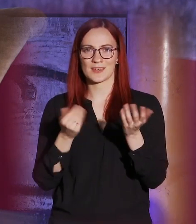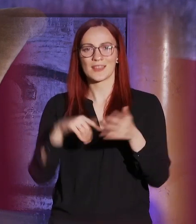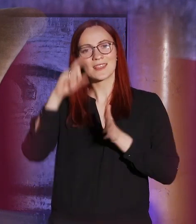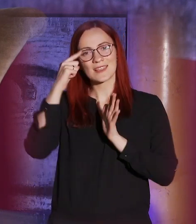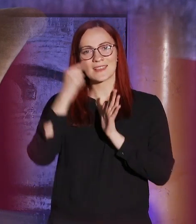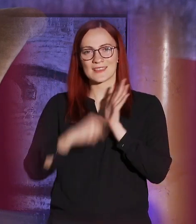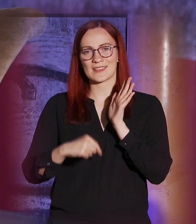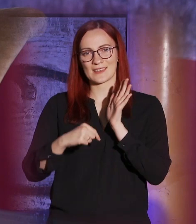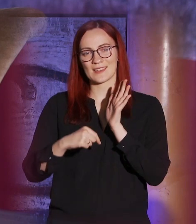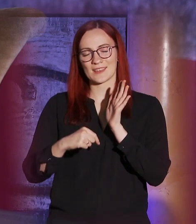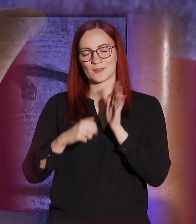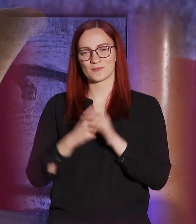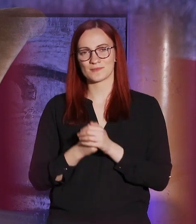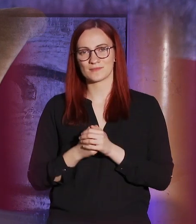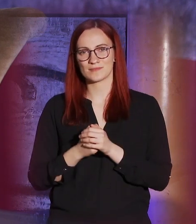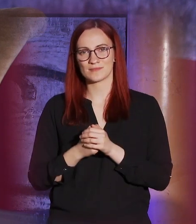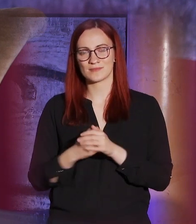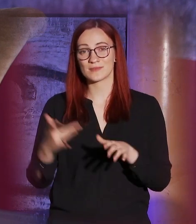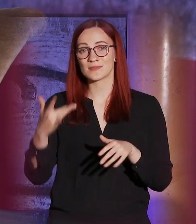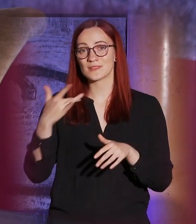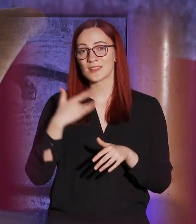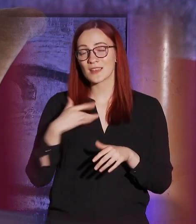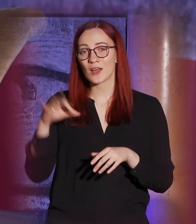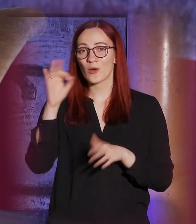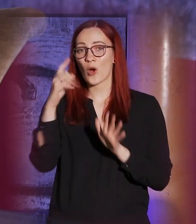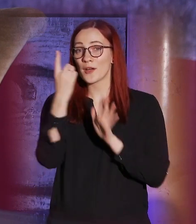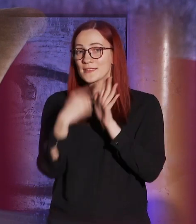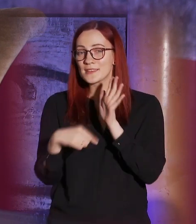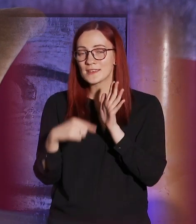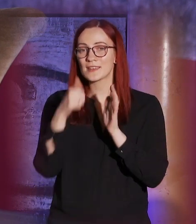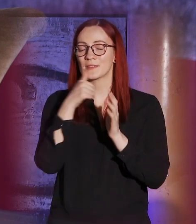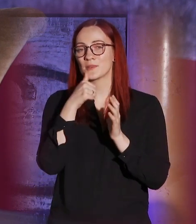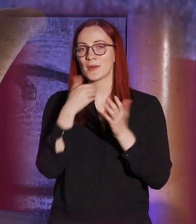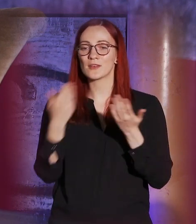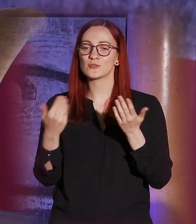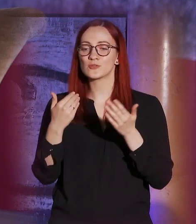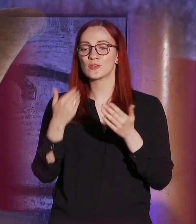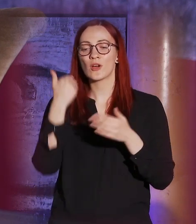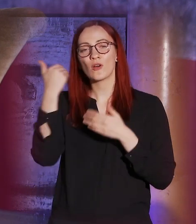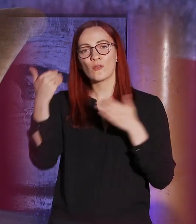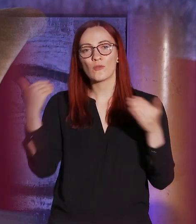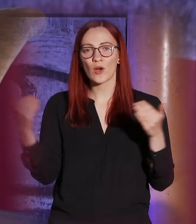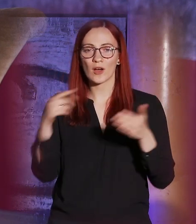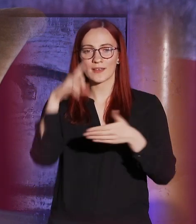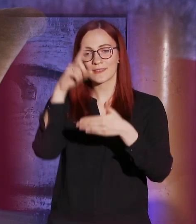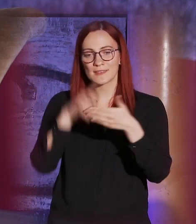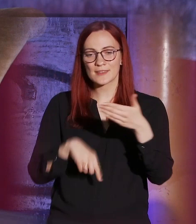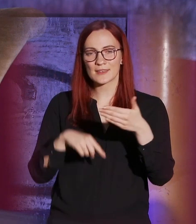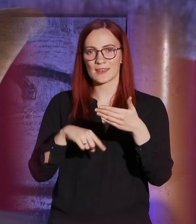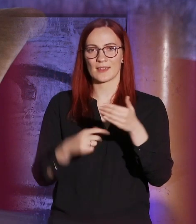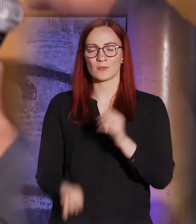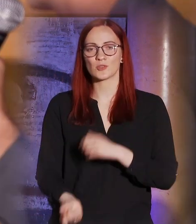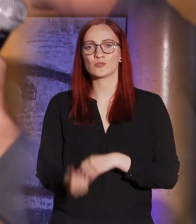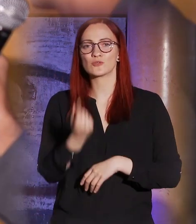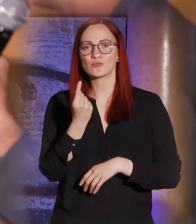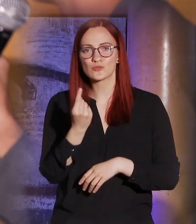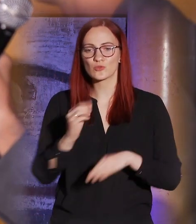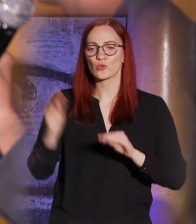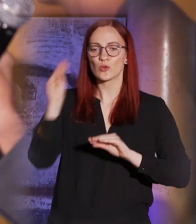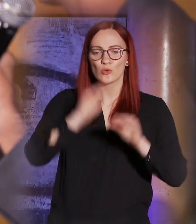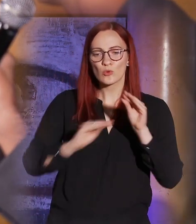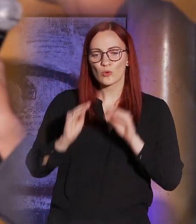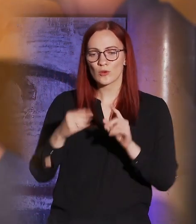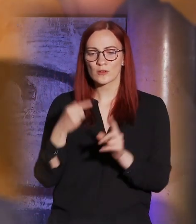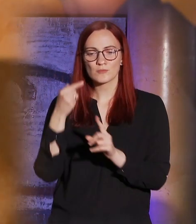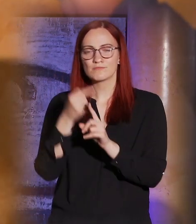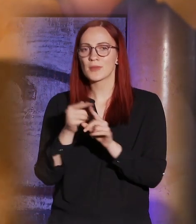tikėjimo grūdelio. Tai galbūt pakalbėkime apie tą tikėjimą, kaip jūs atrandate va, tą tikėjimą kurti tokius dalykus ir prisidėti prie